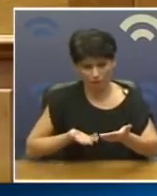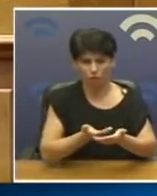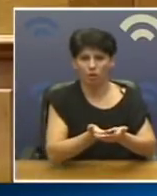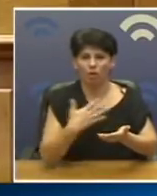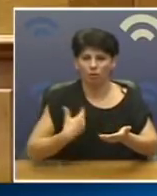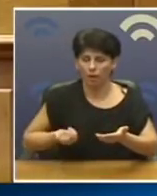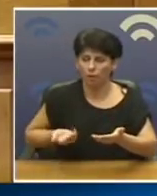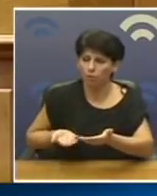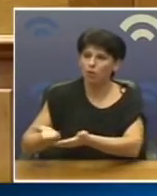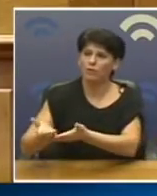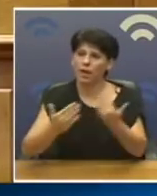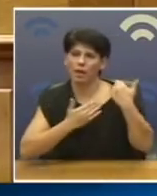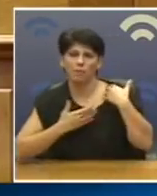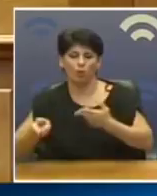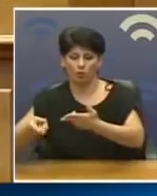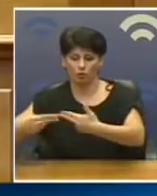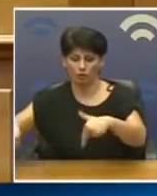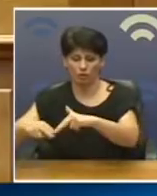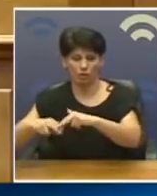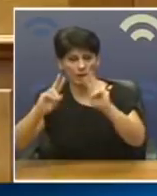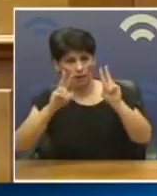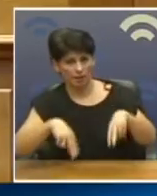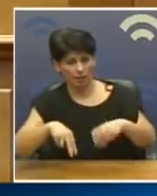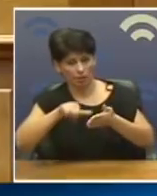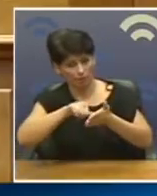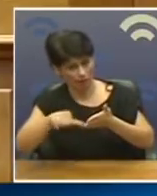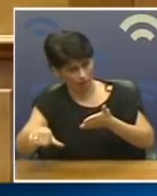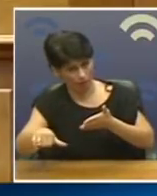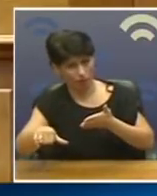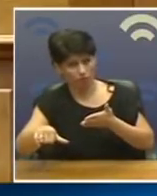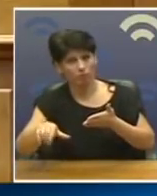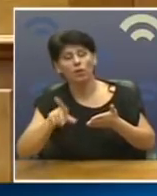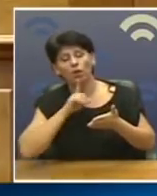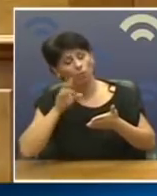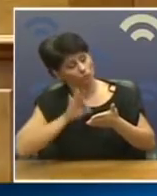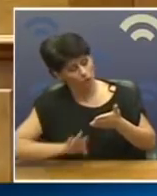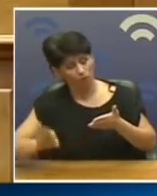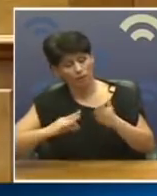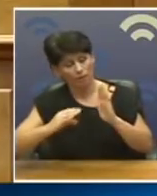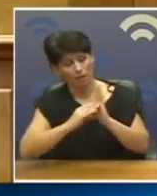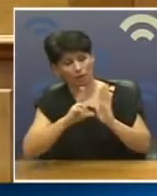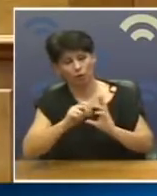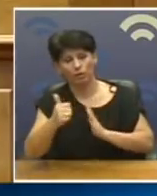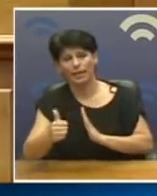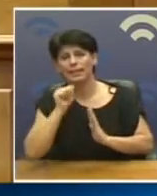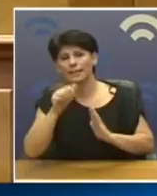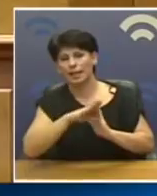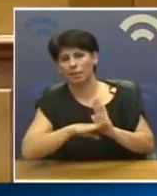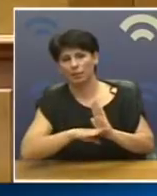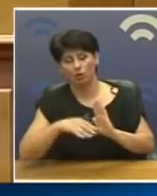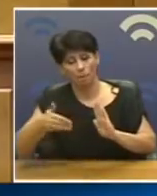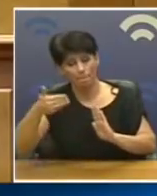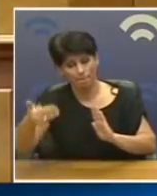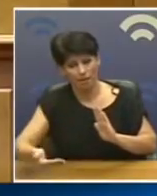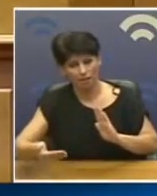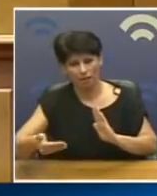αρμόδιο συμβούλιο για αναγνώριση της παραγραφής, όπως προβλέπεται στο άρθρο 86 του Συντάγματος, και μετά